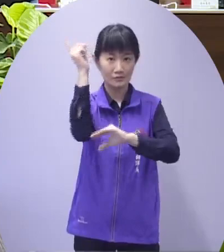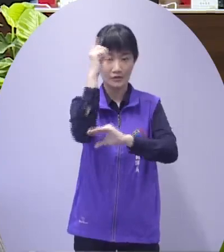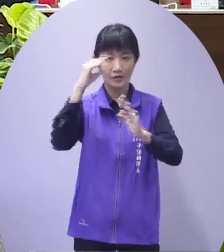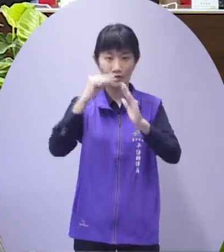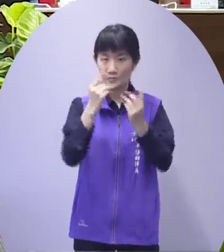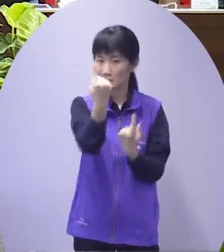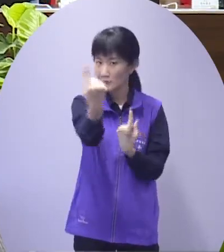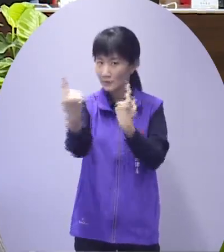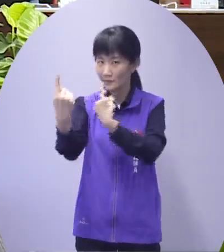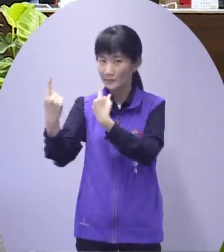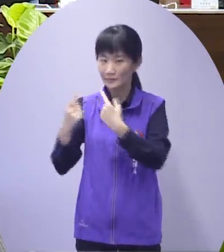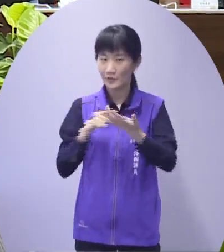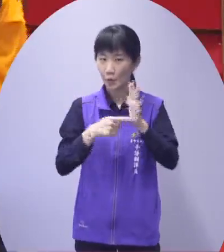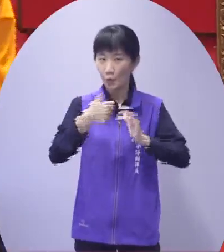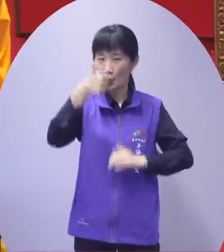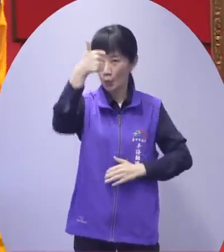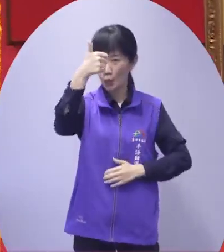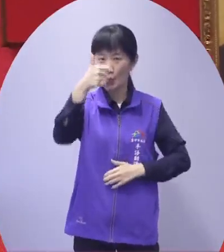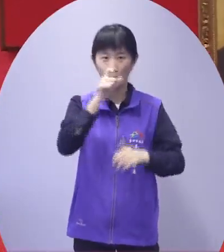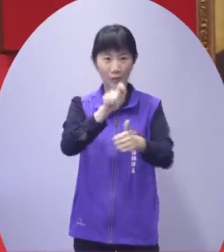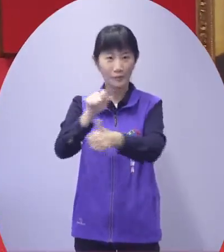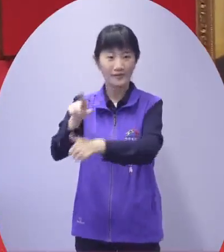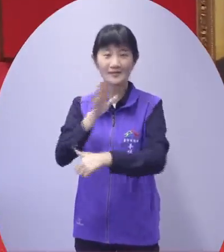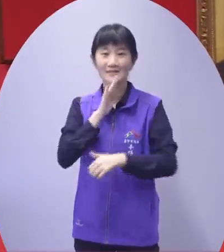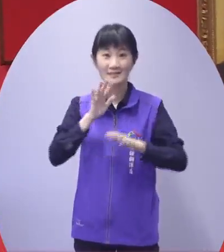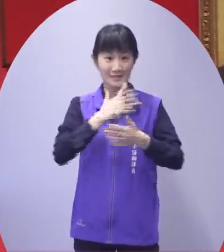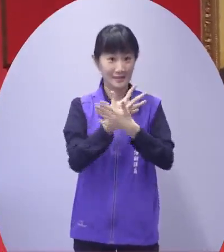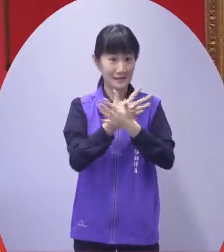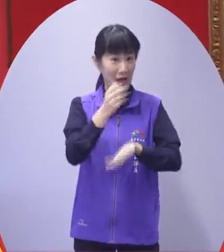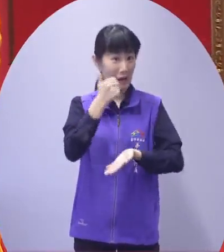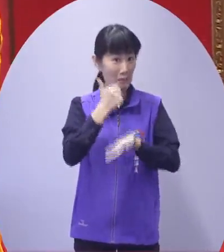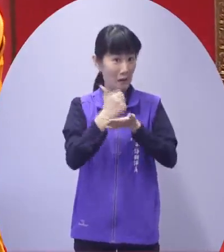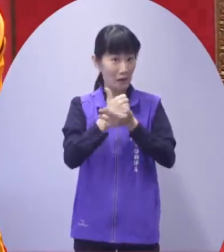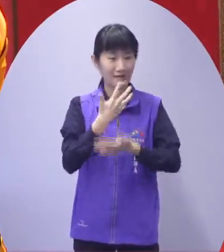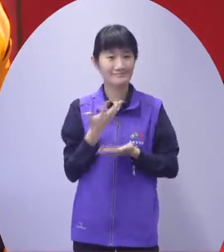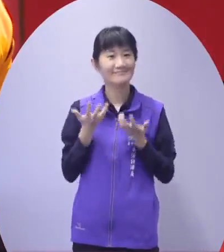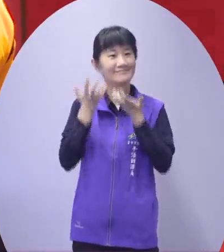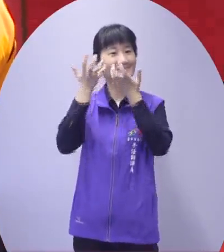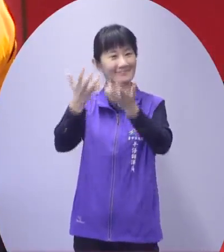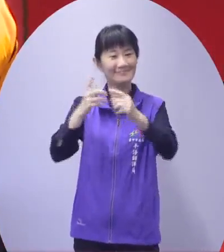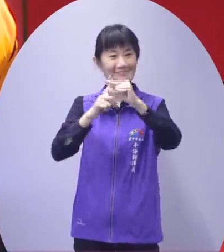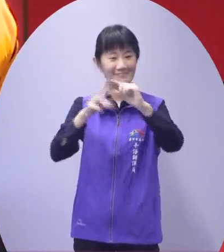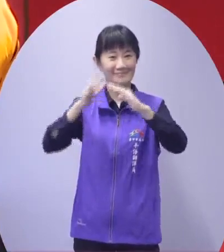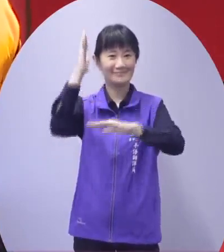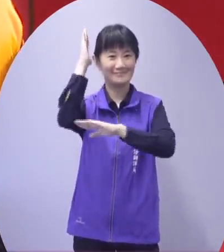市，请消防局曾局长将讲座献与市长并合影。